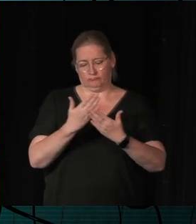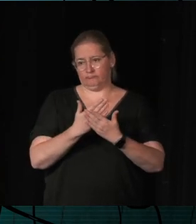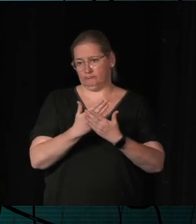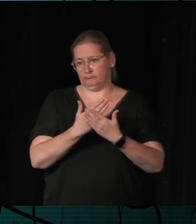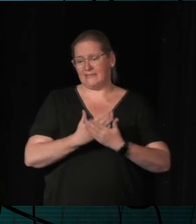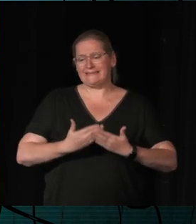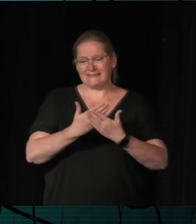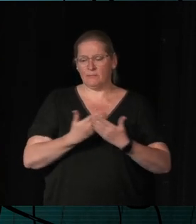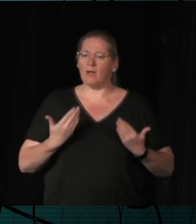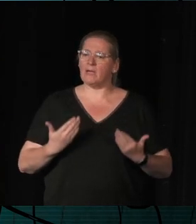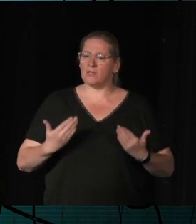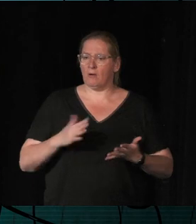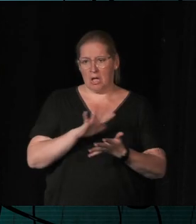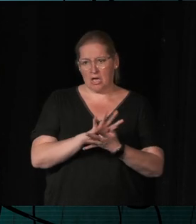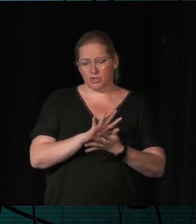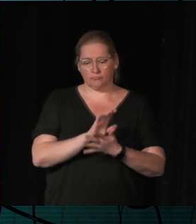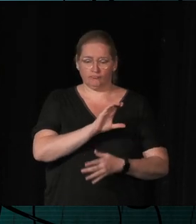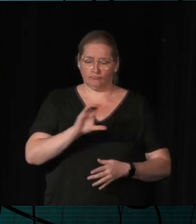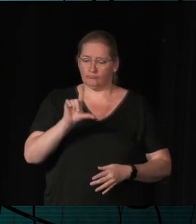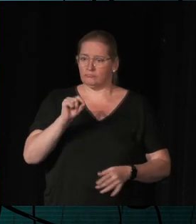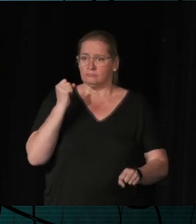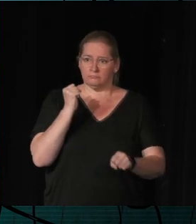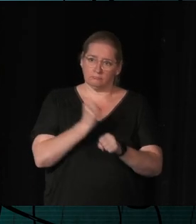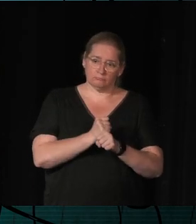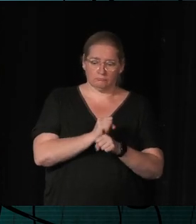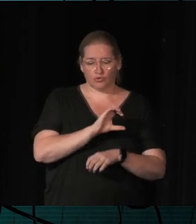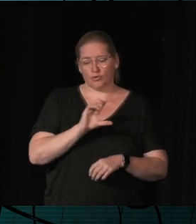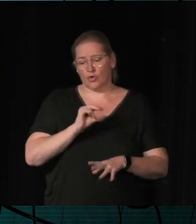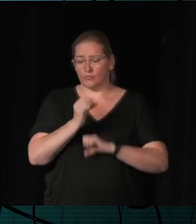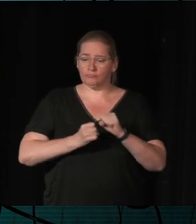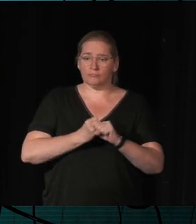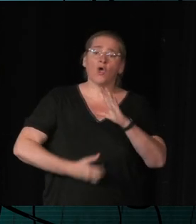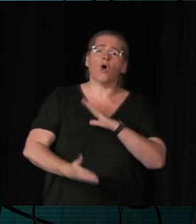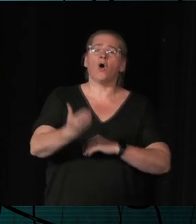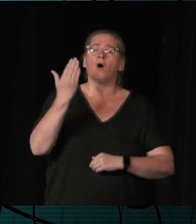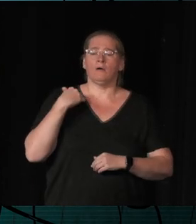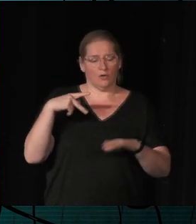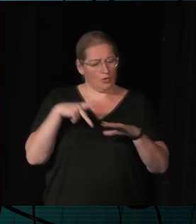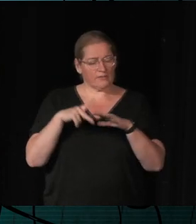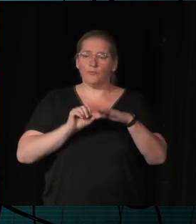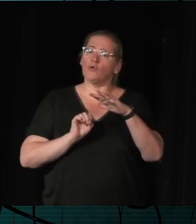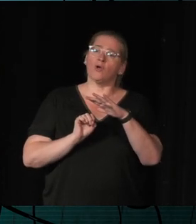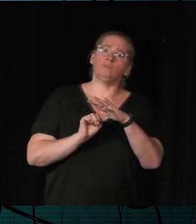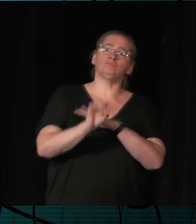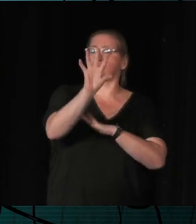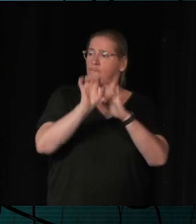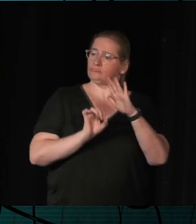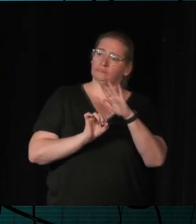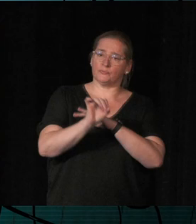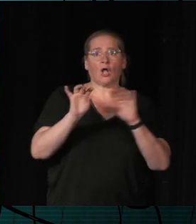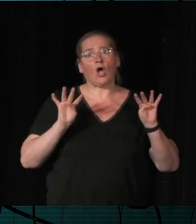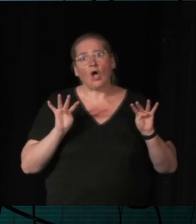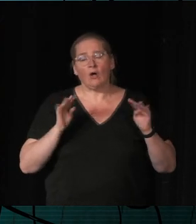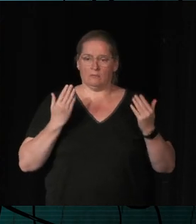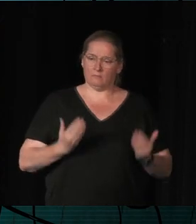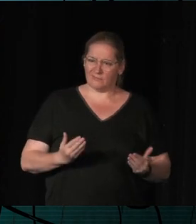on va dire 120 ans, un truc comme ça, 130 ans, au début était vu comme un truc de fête foraine, et de décennie en décennie a réussi à devenir quelque chose de complètement noble, et